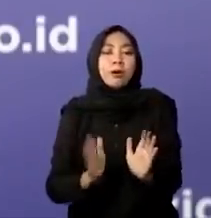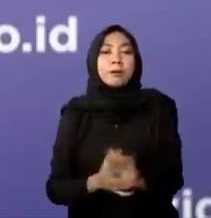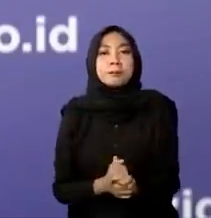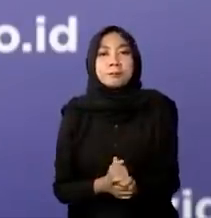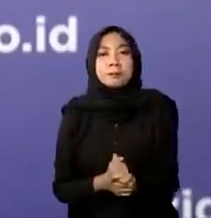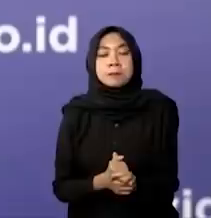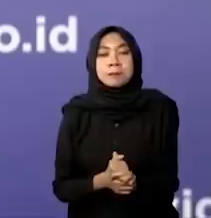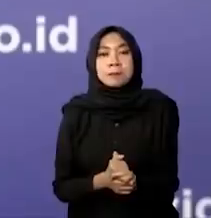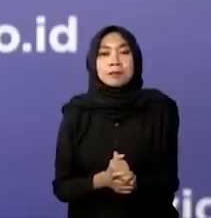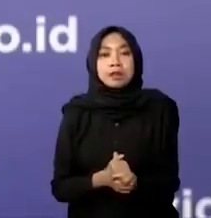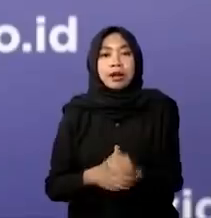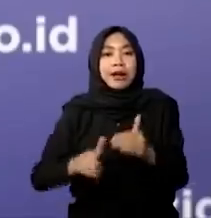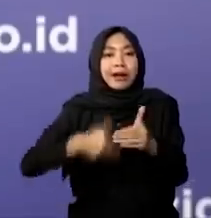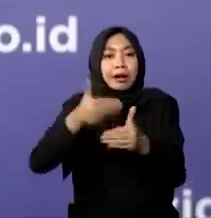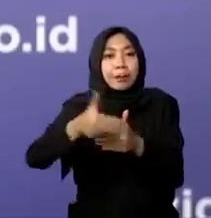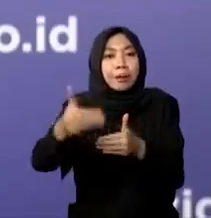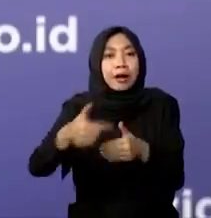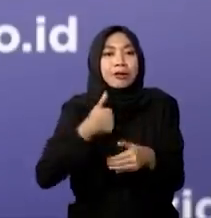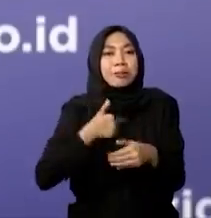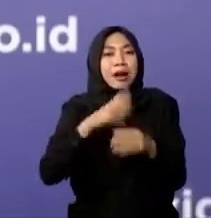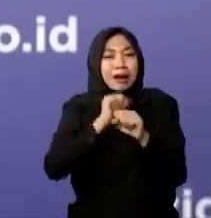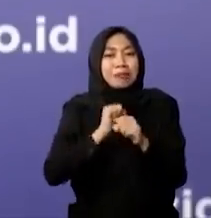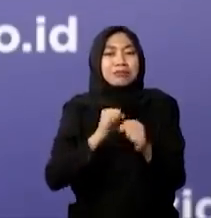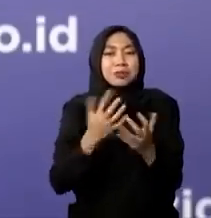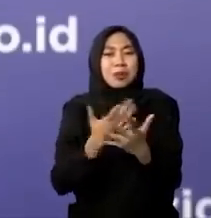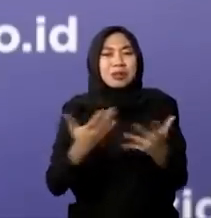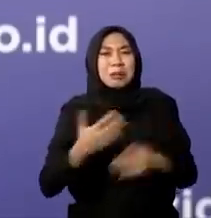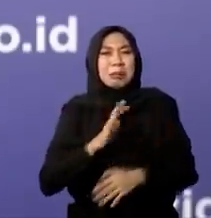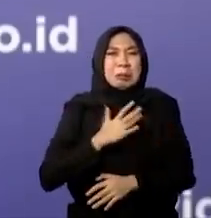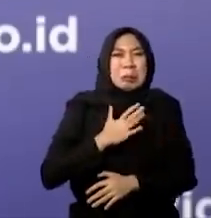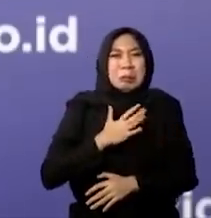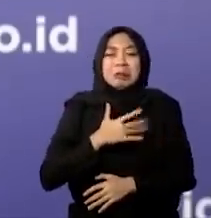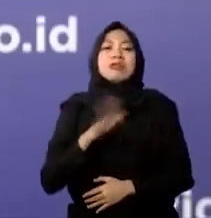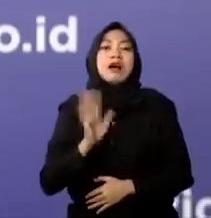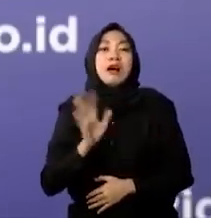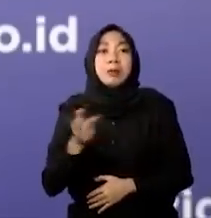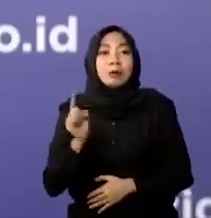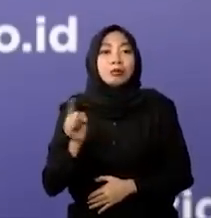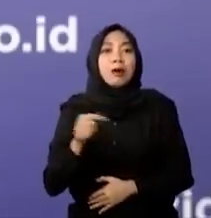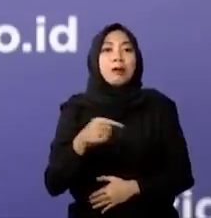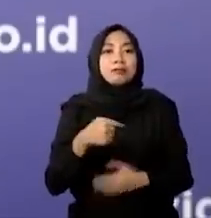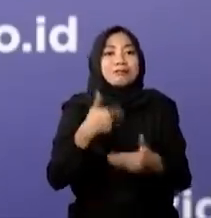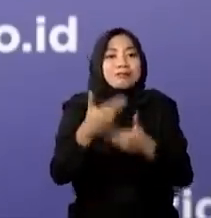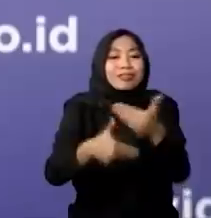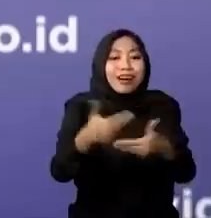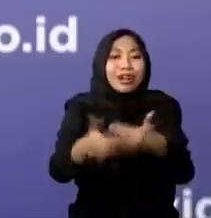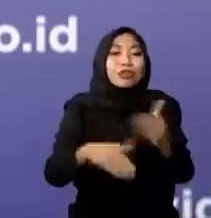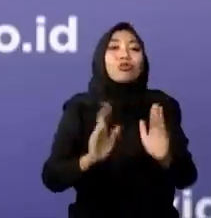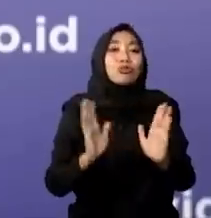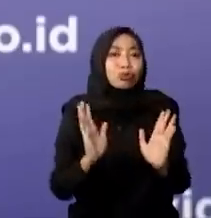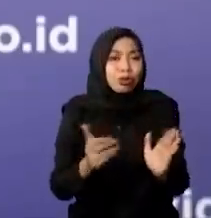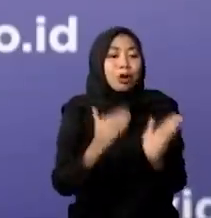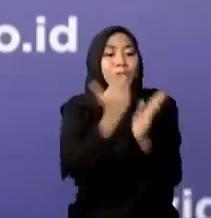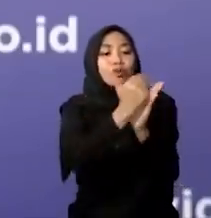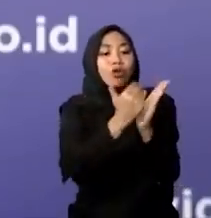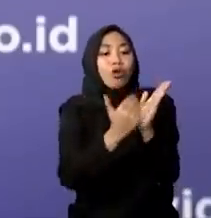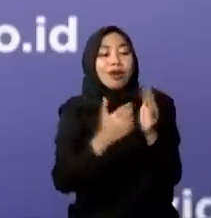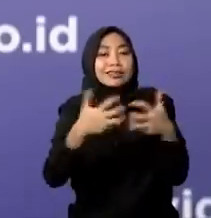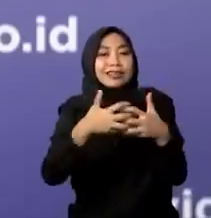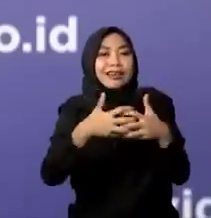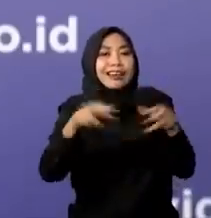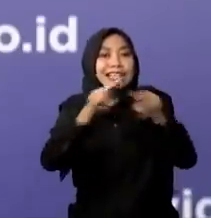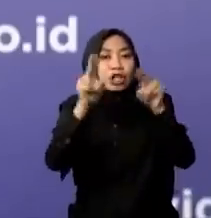karena itu kita harapkan masyarakat tidak panik karena ini sudah tertangani sesuai dengan protokol standar